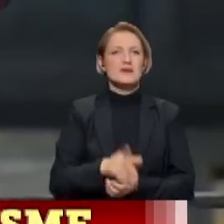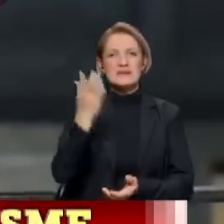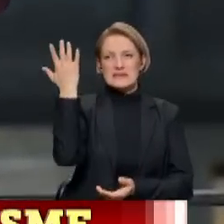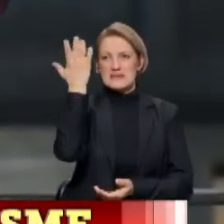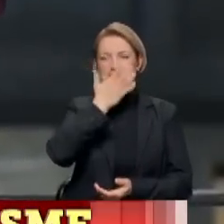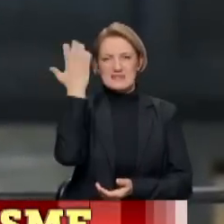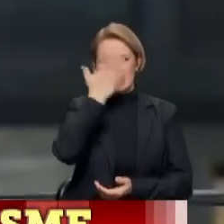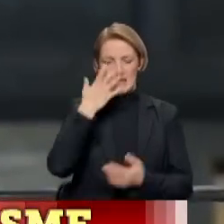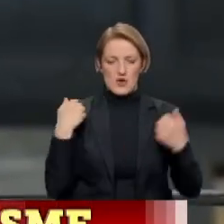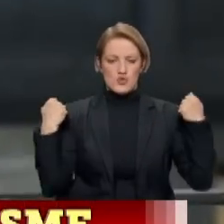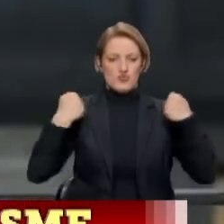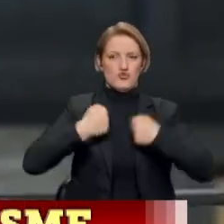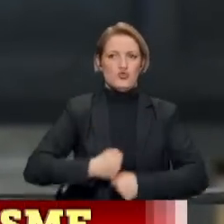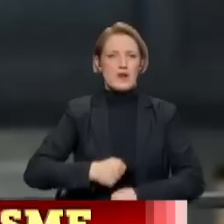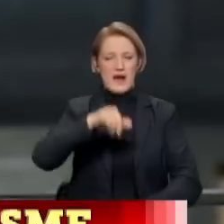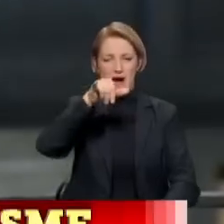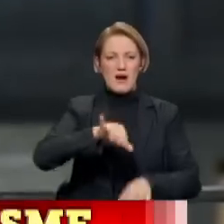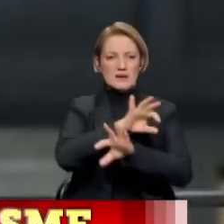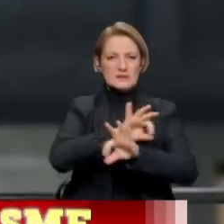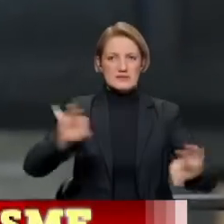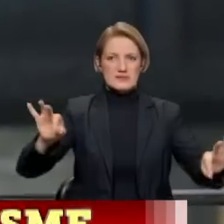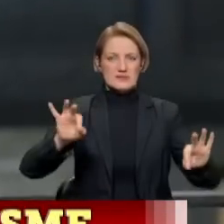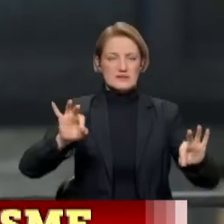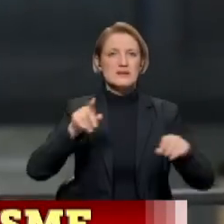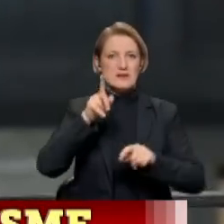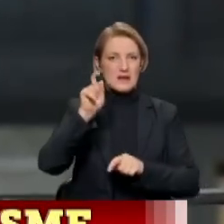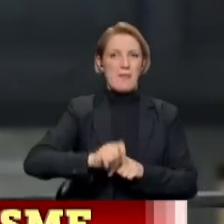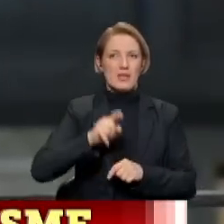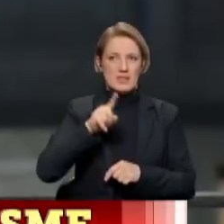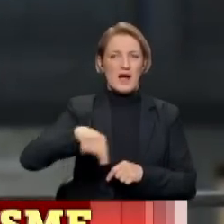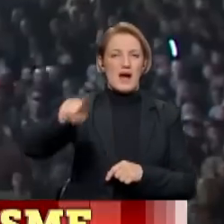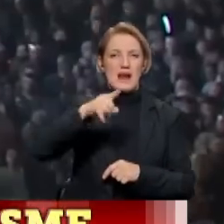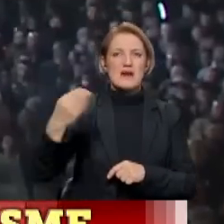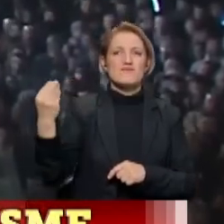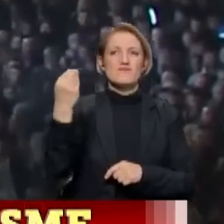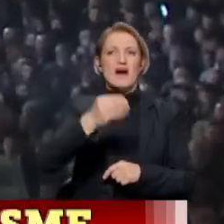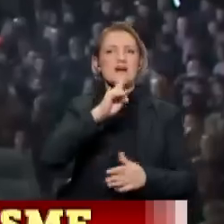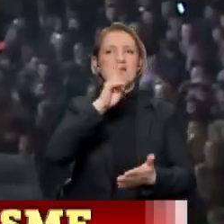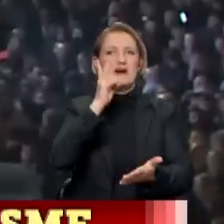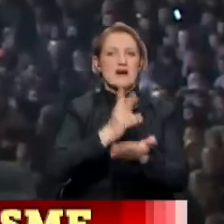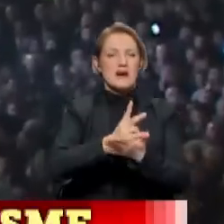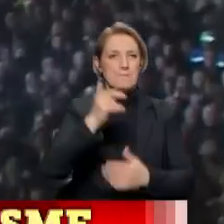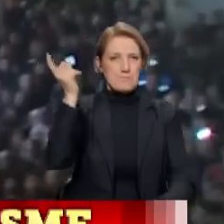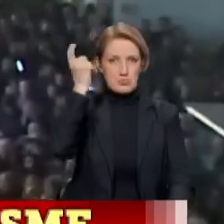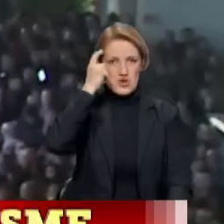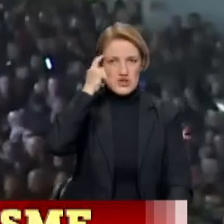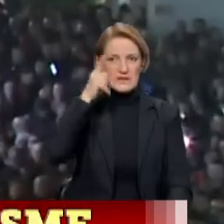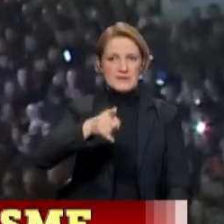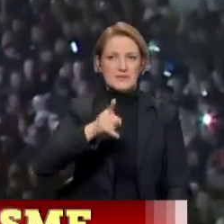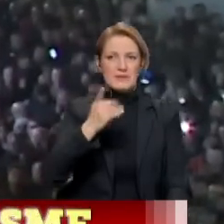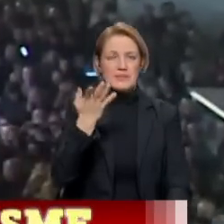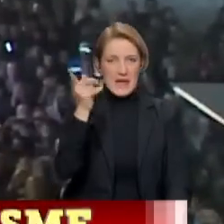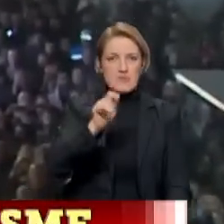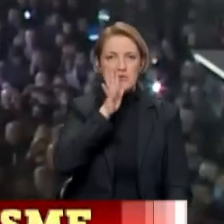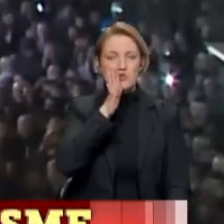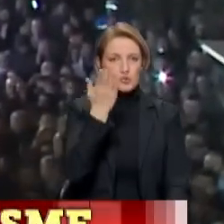siyah cübbelerini haksızlığa kılıf edenler, verdikleri kararın başında ne yazacak